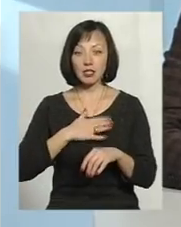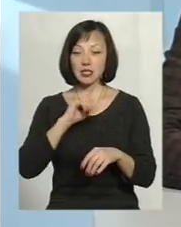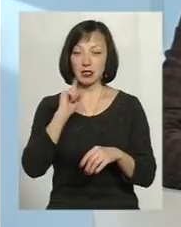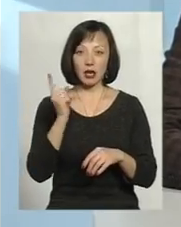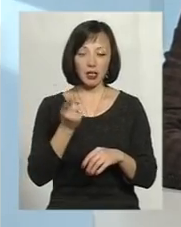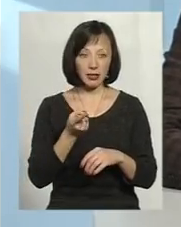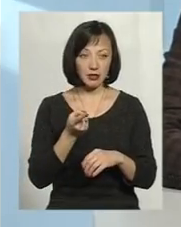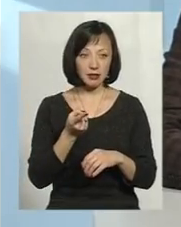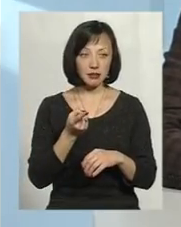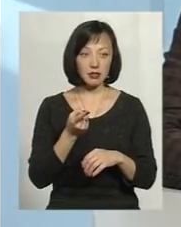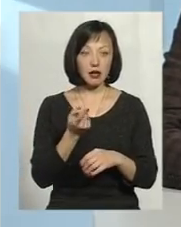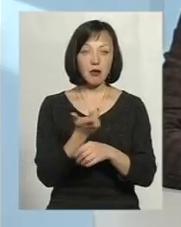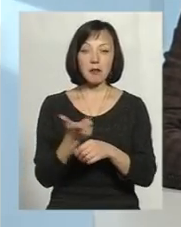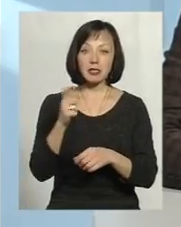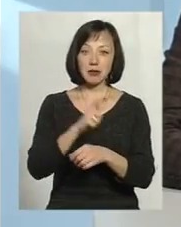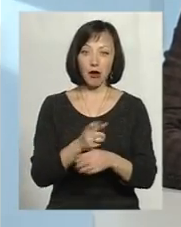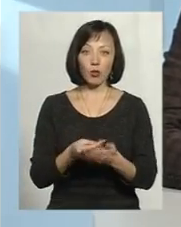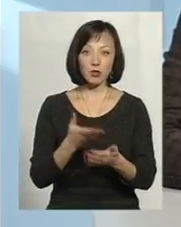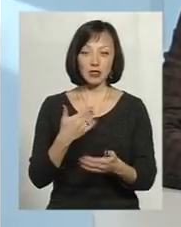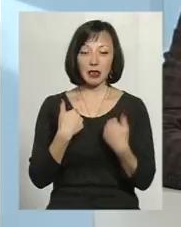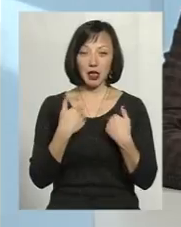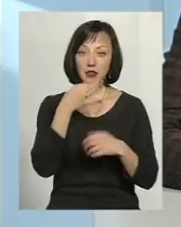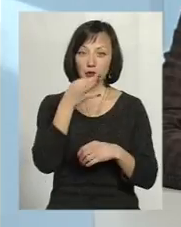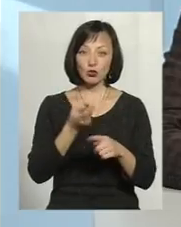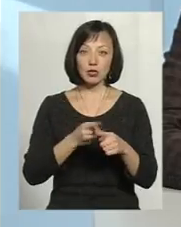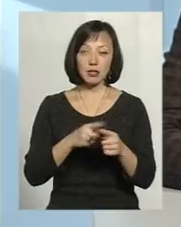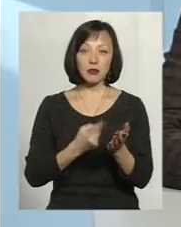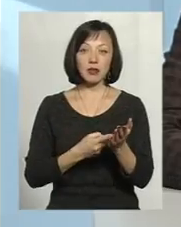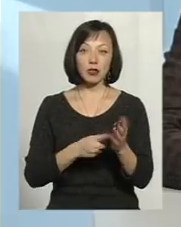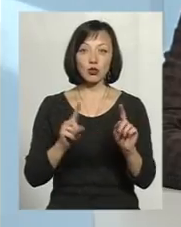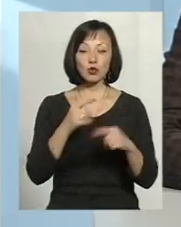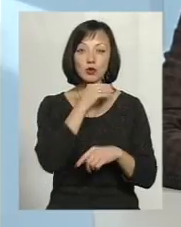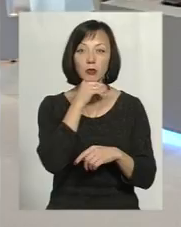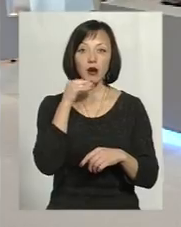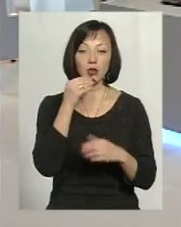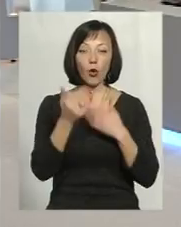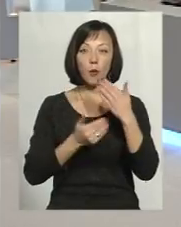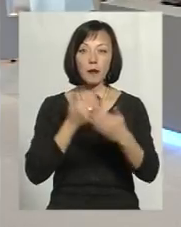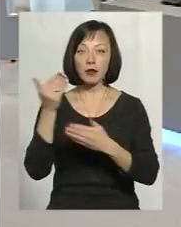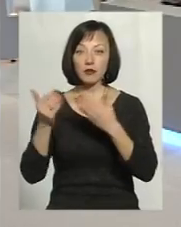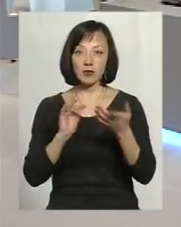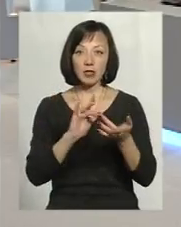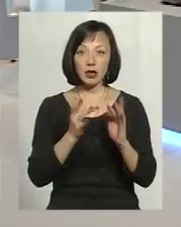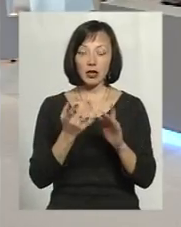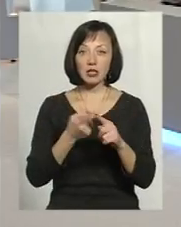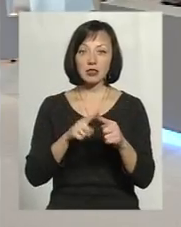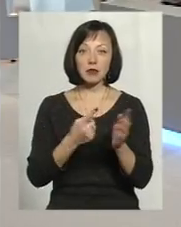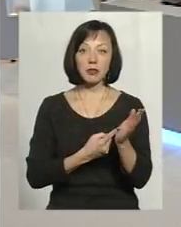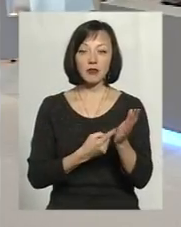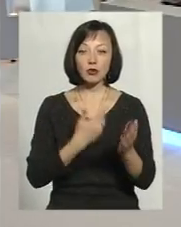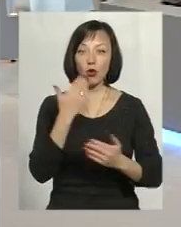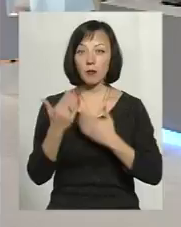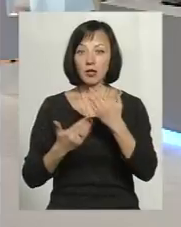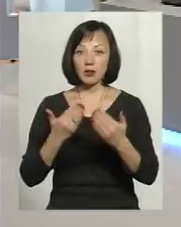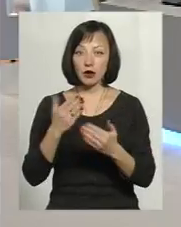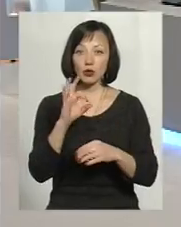рік, вона схвально оцінюється. І я скажу, що це підтверджують і дуже багато опитувань в соцмережах, це підтверджують опитування, які,